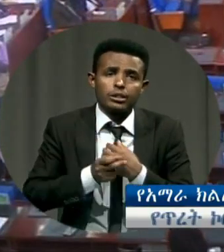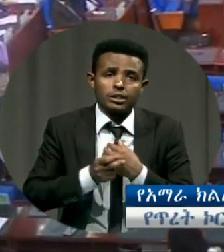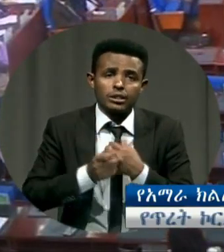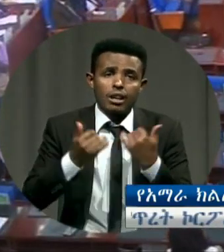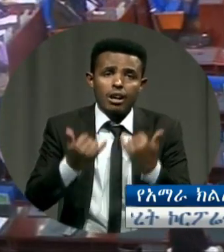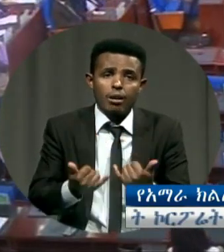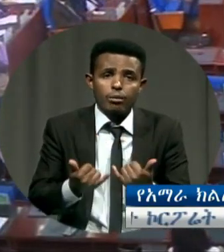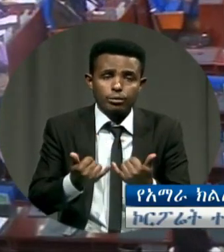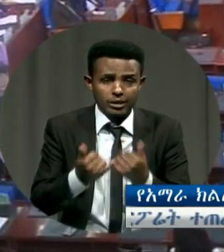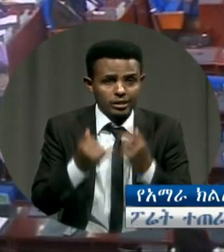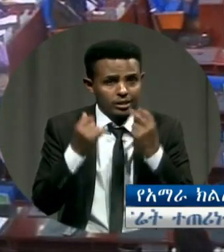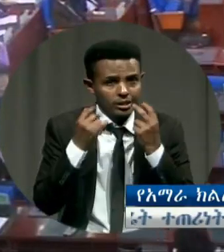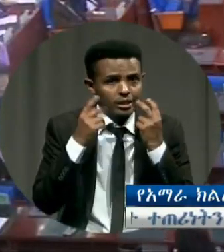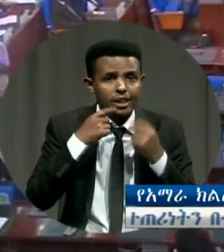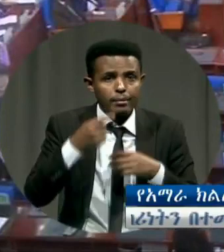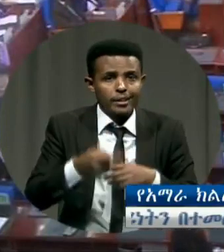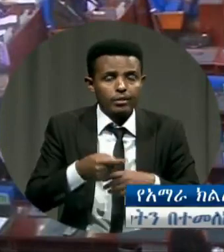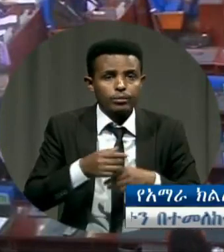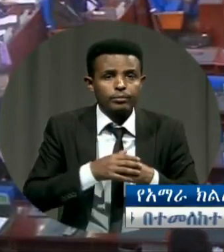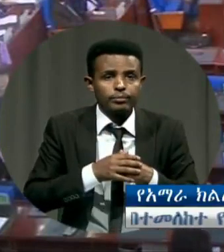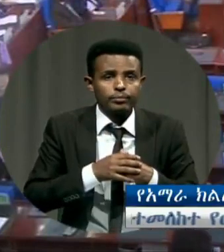አሁን እንደተባለው